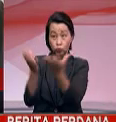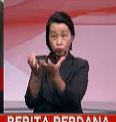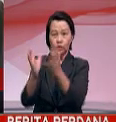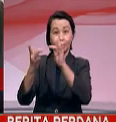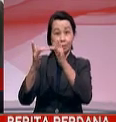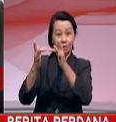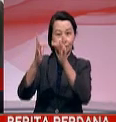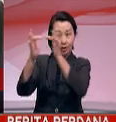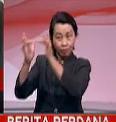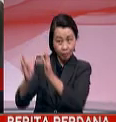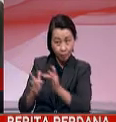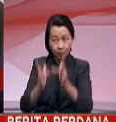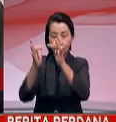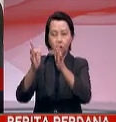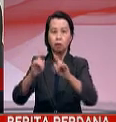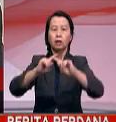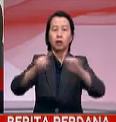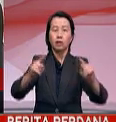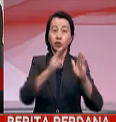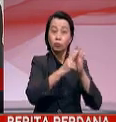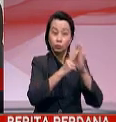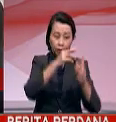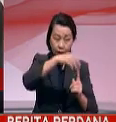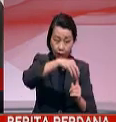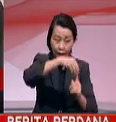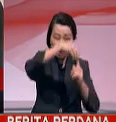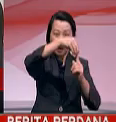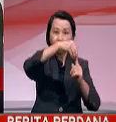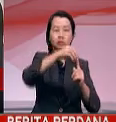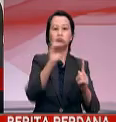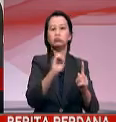tetapi kita belum ada undang-undang yang khusus tentang